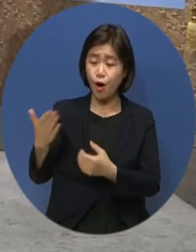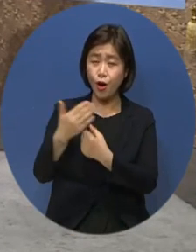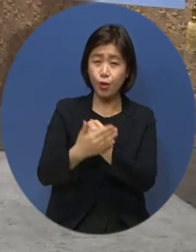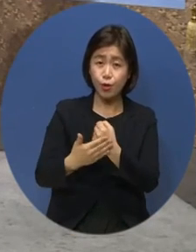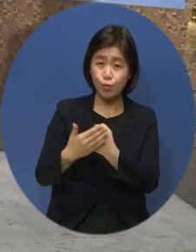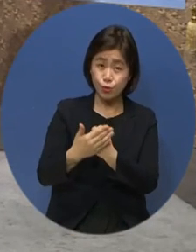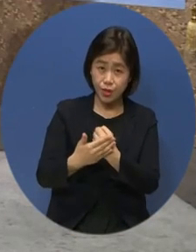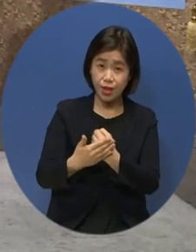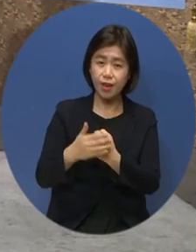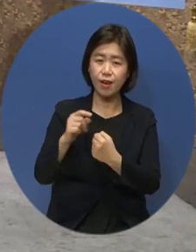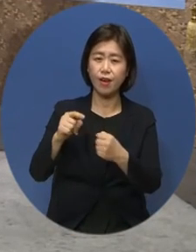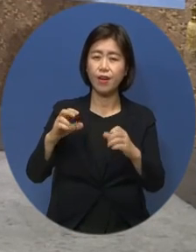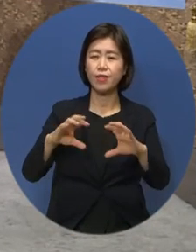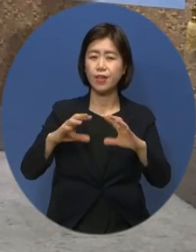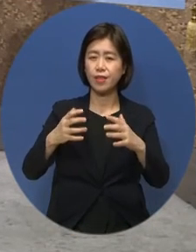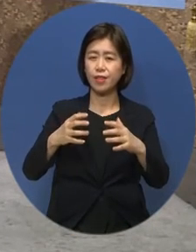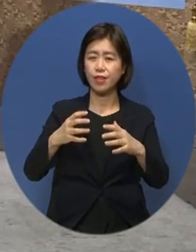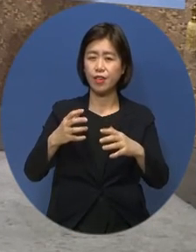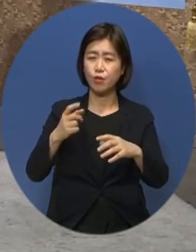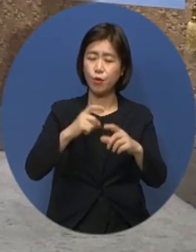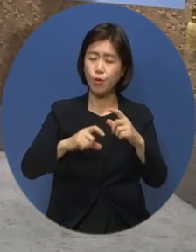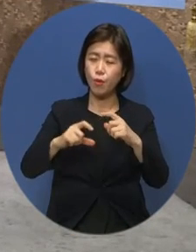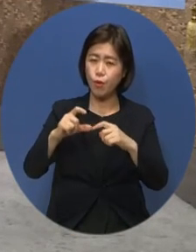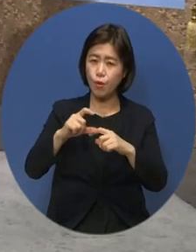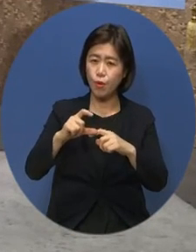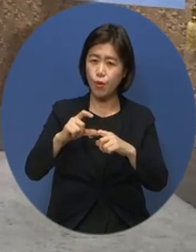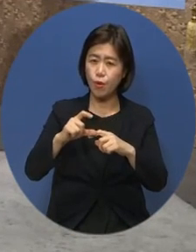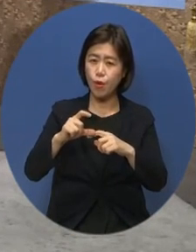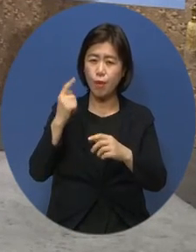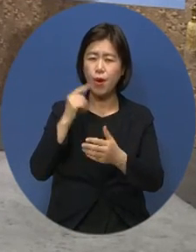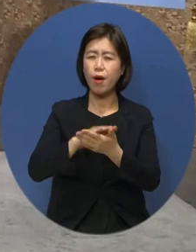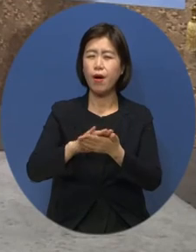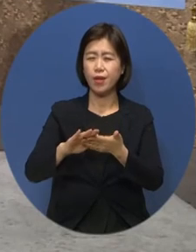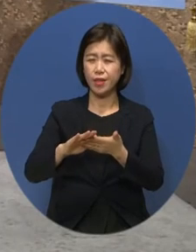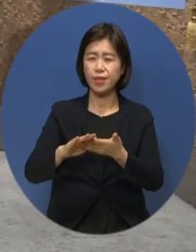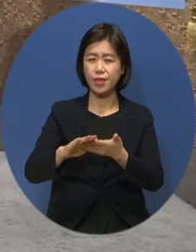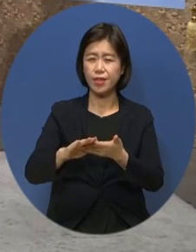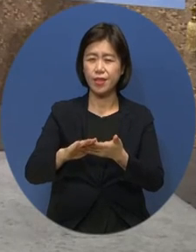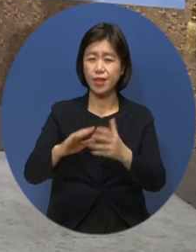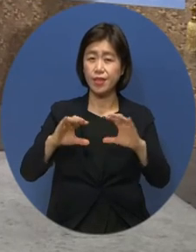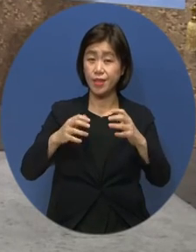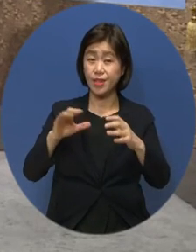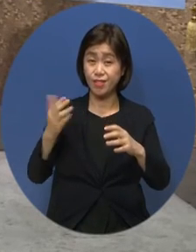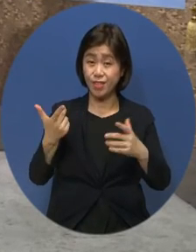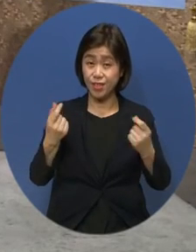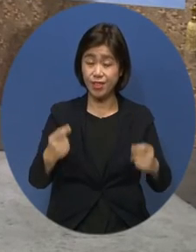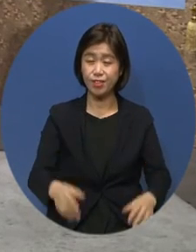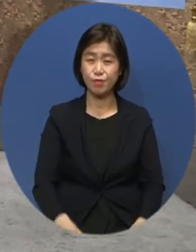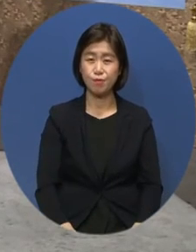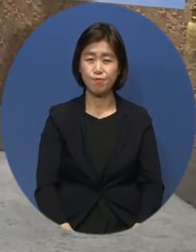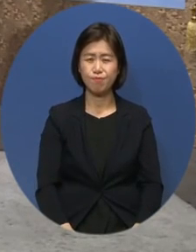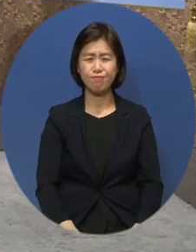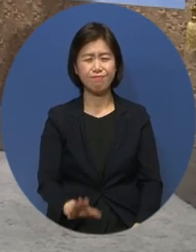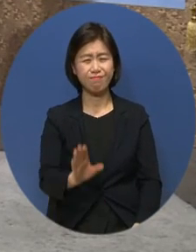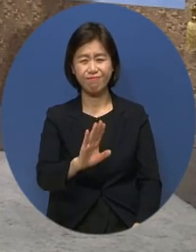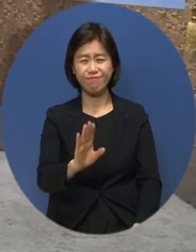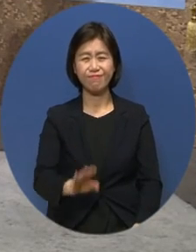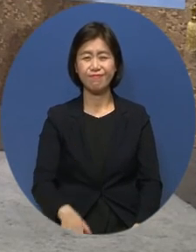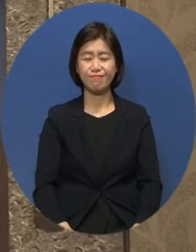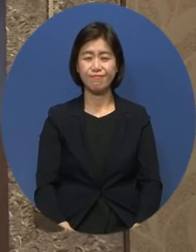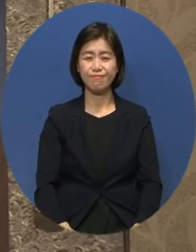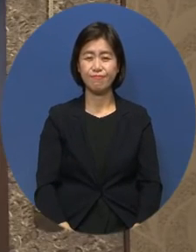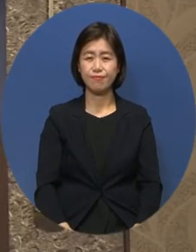조금 더 편리한 세상으로 되는데 큰 역할을 해주신 것 같습니다 아닙니다 우리